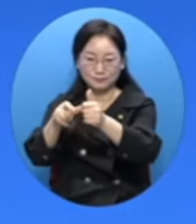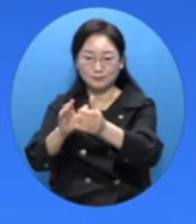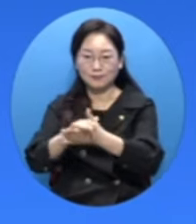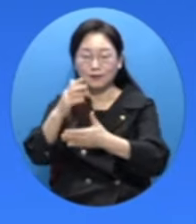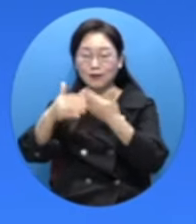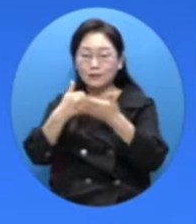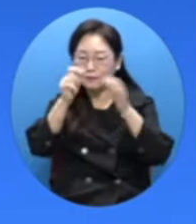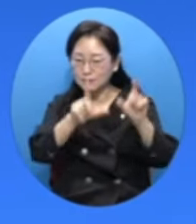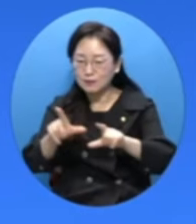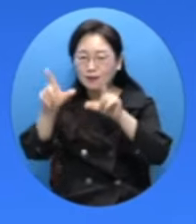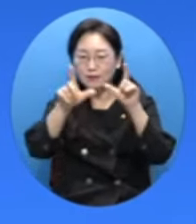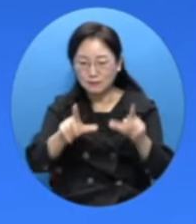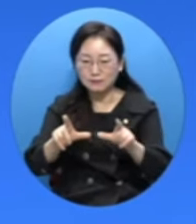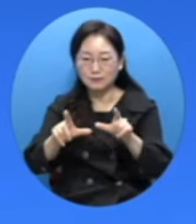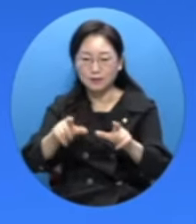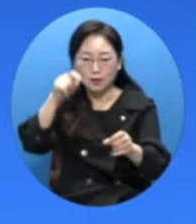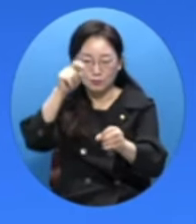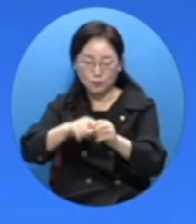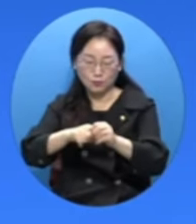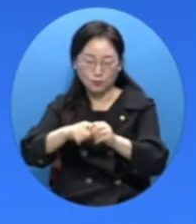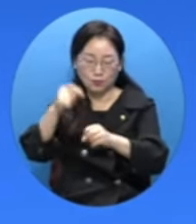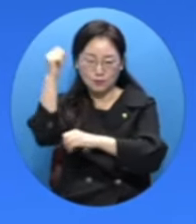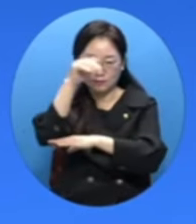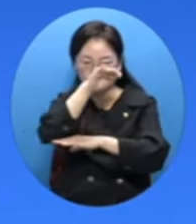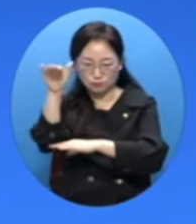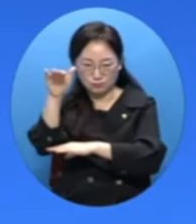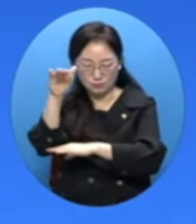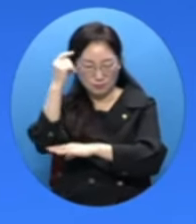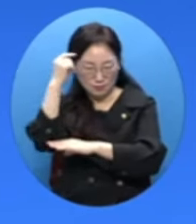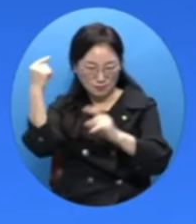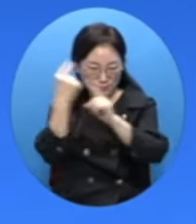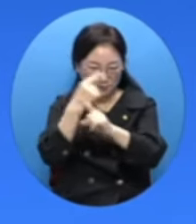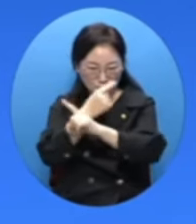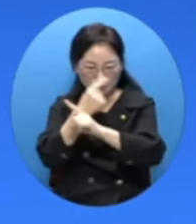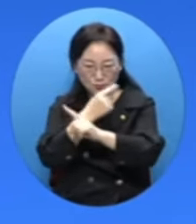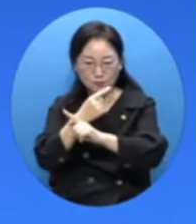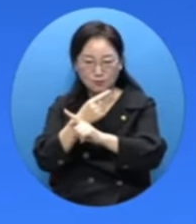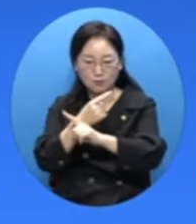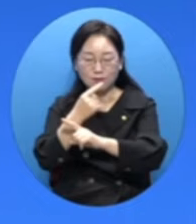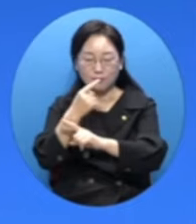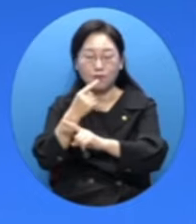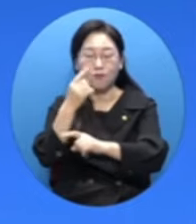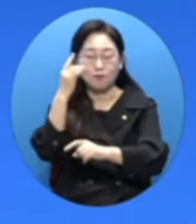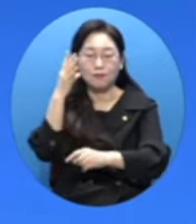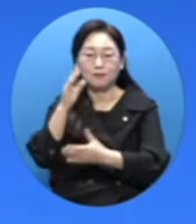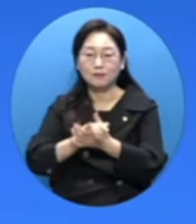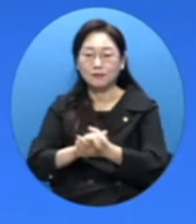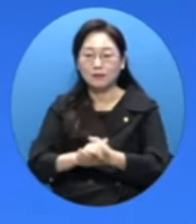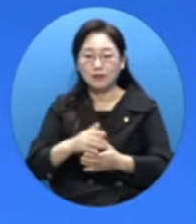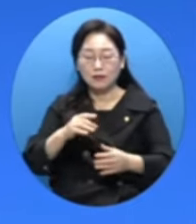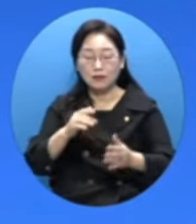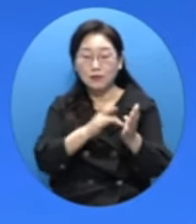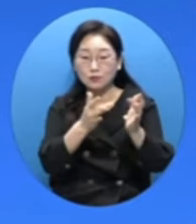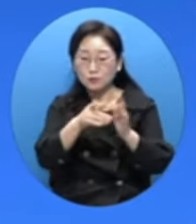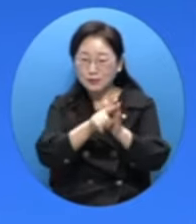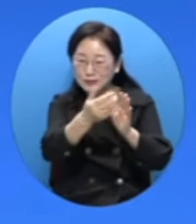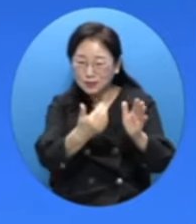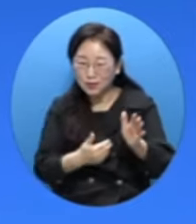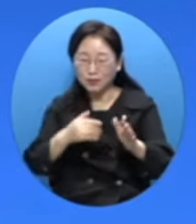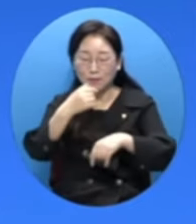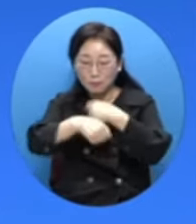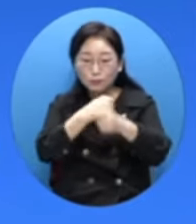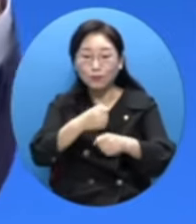목표와 기준이 바뀌어지는 것이 신앙생활의 기본인 것입니다. 예수 믿기 전까지는 내 뜻으로 살았지만 예수 믿고 난